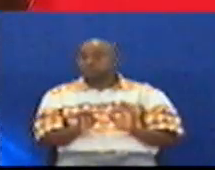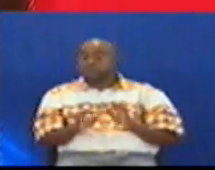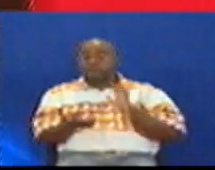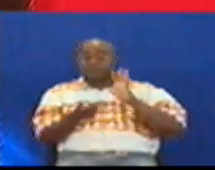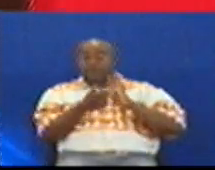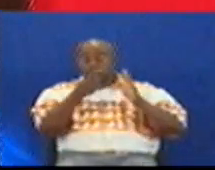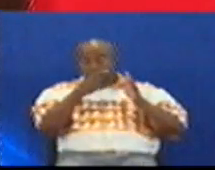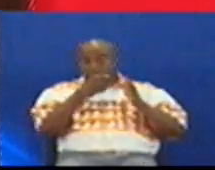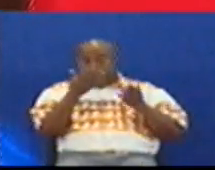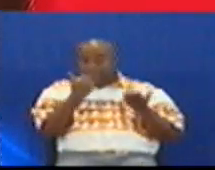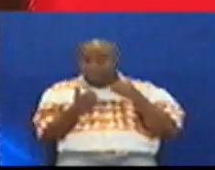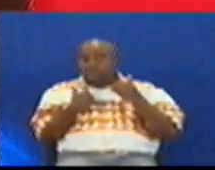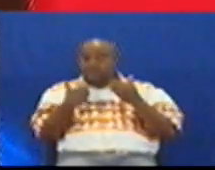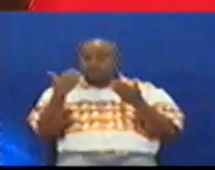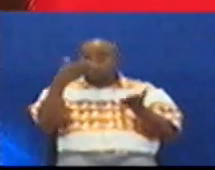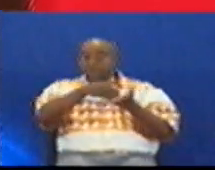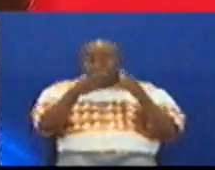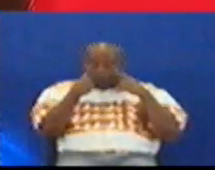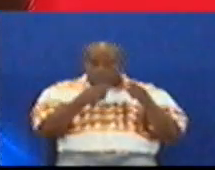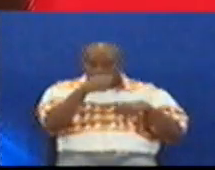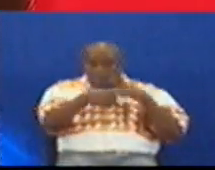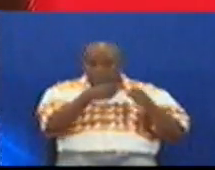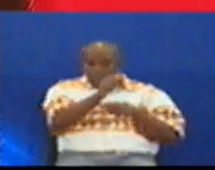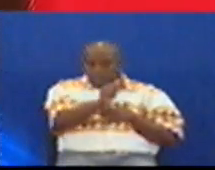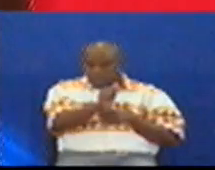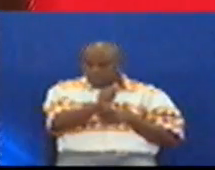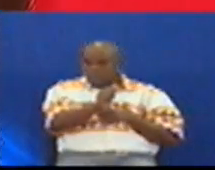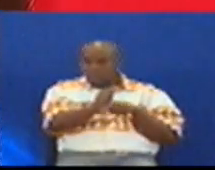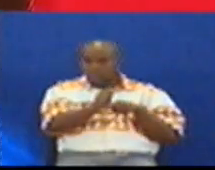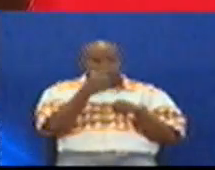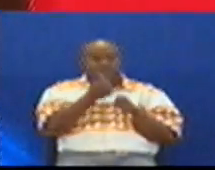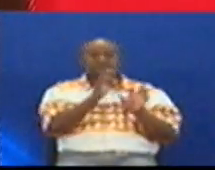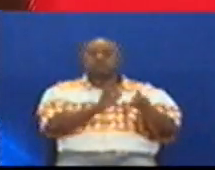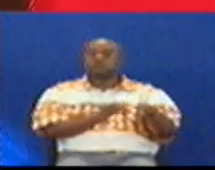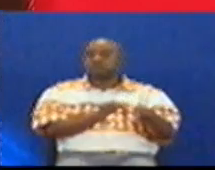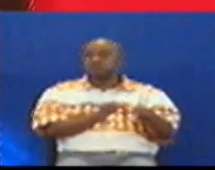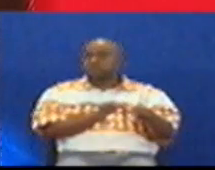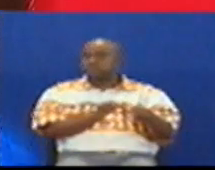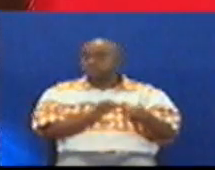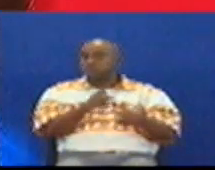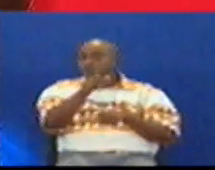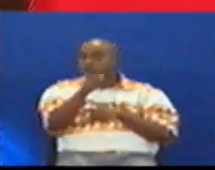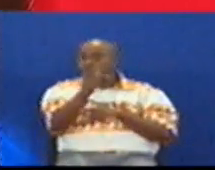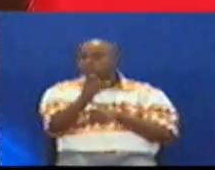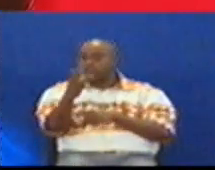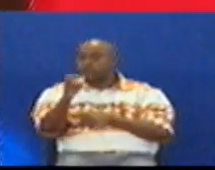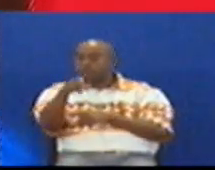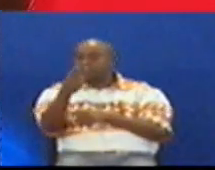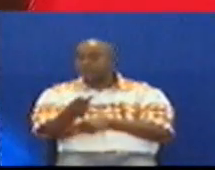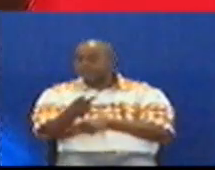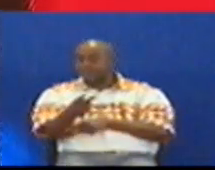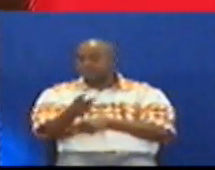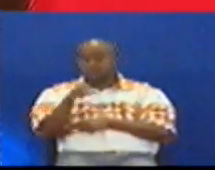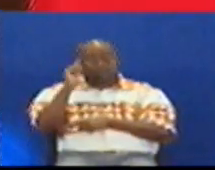mradi wa mtu A mnufaika mmoja, unakuta umefanya vizuri, unakuta tena watu wawili watatu wamefeli.